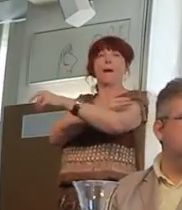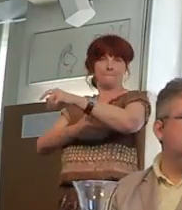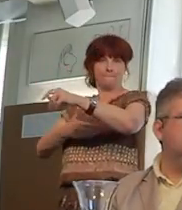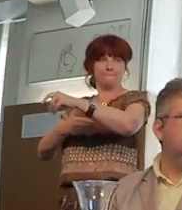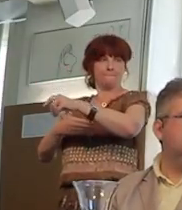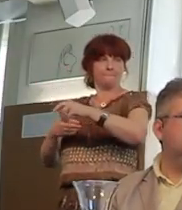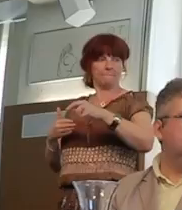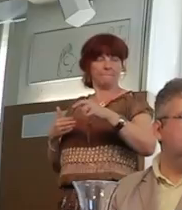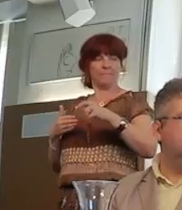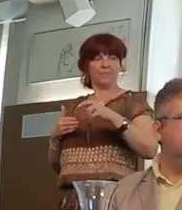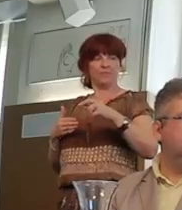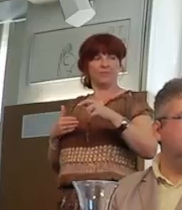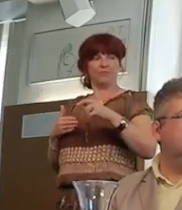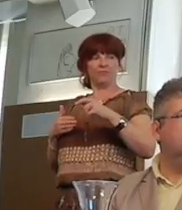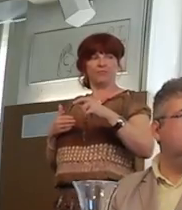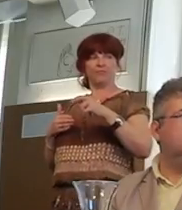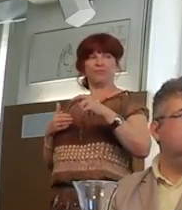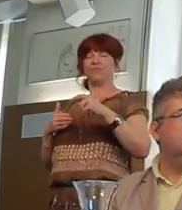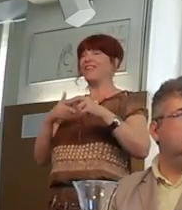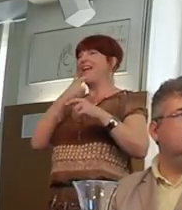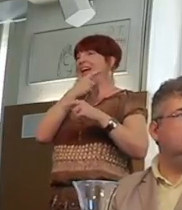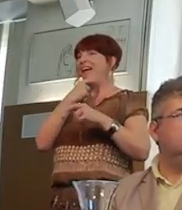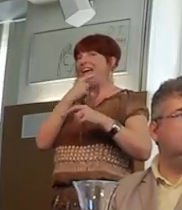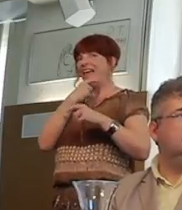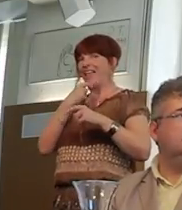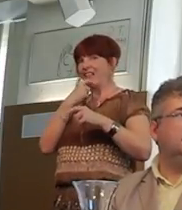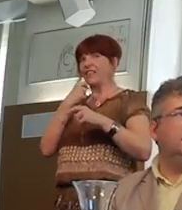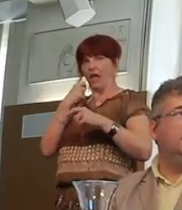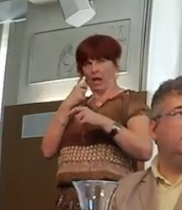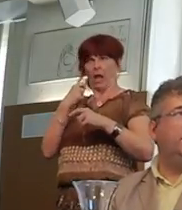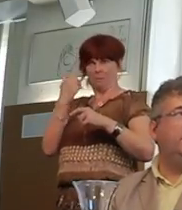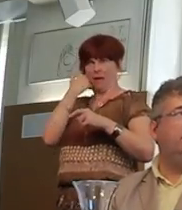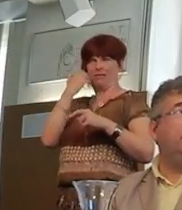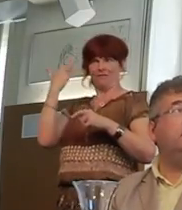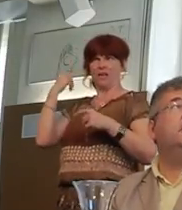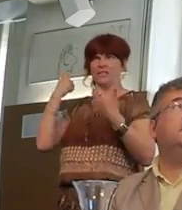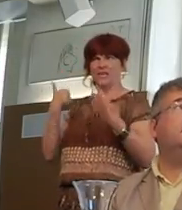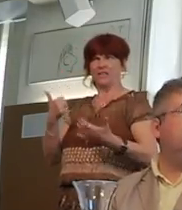Nein, nicht er, der zeigt den ja. Ne? Ein älterer, in den 60er Jahren, mir fällt jetzt der Name.